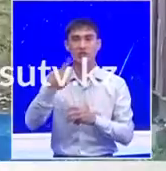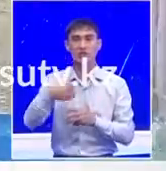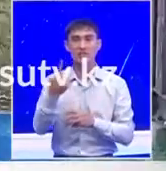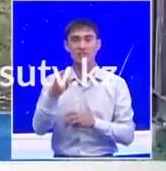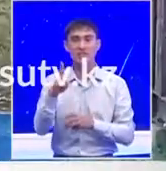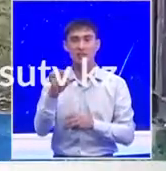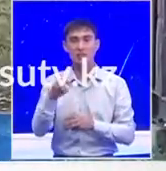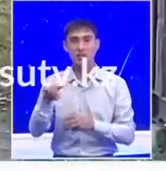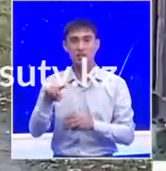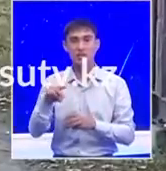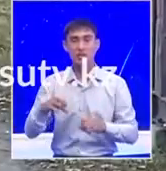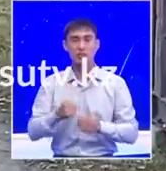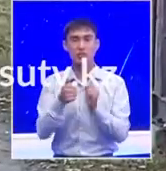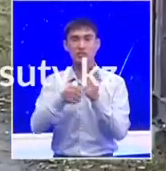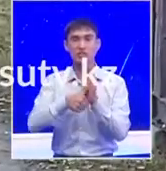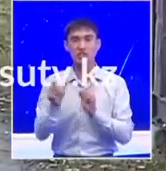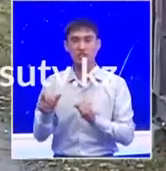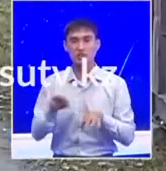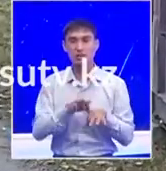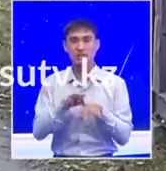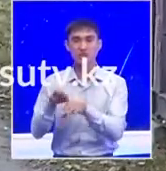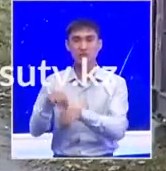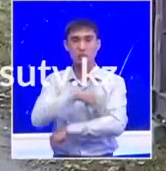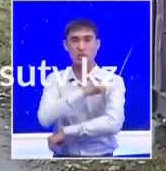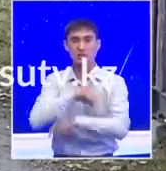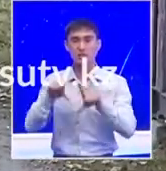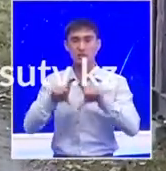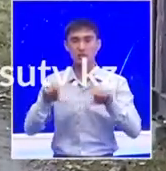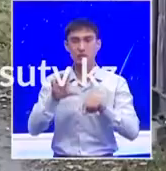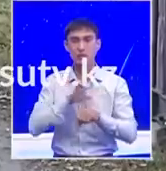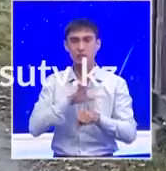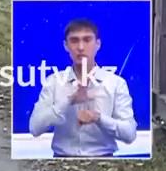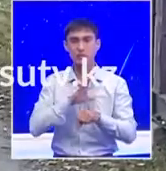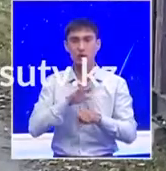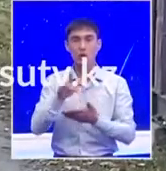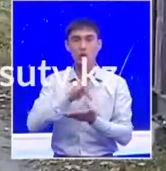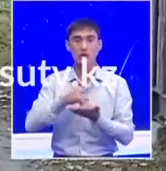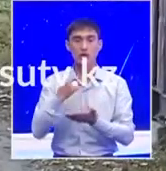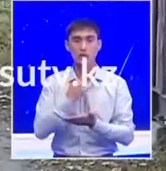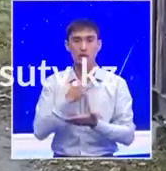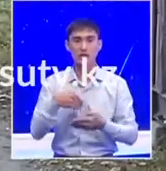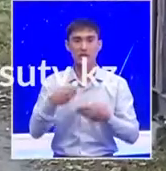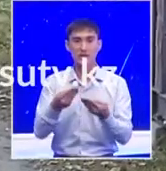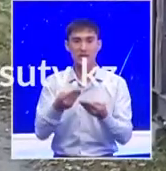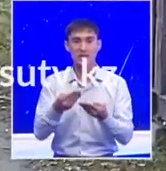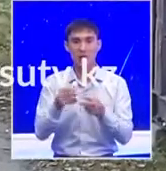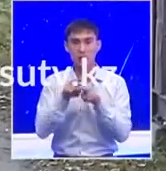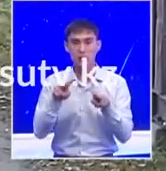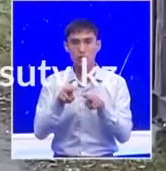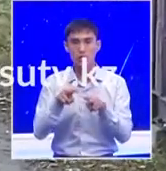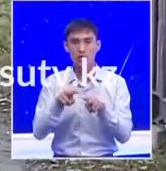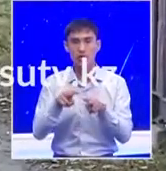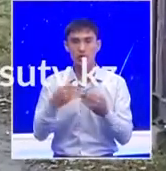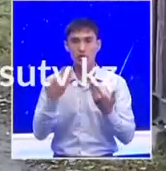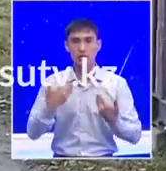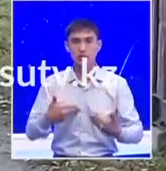метр. Спасенные 6 человек были доставлены в медицинское учреждение город Талдыкурган для осмотра и